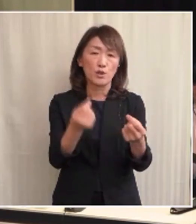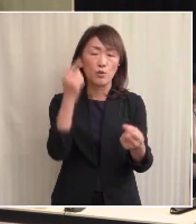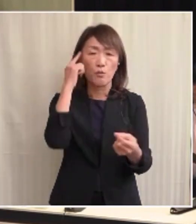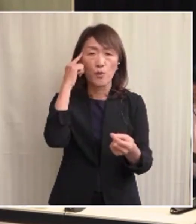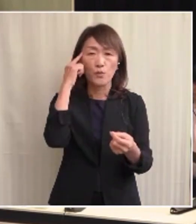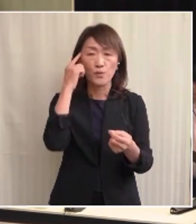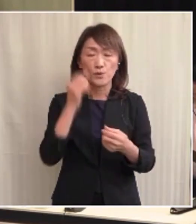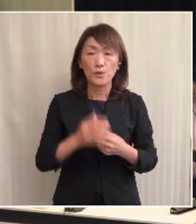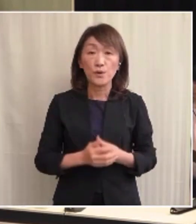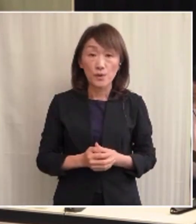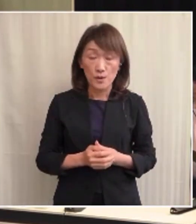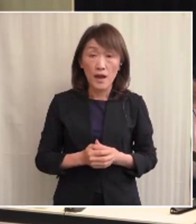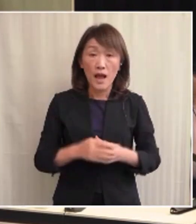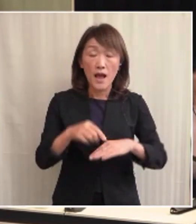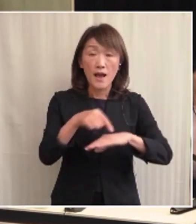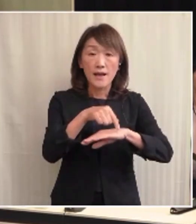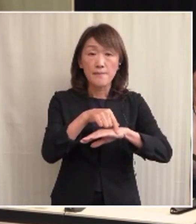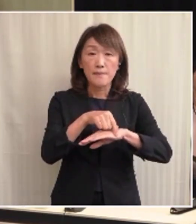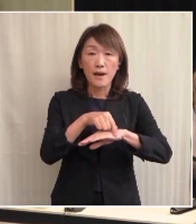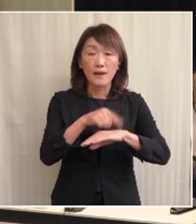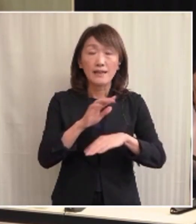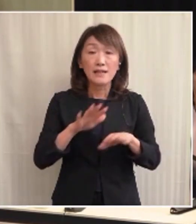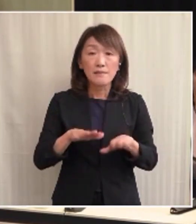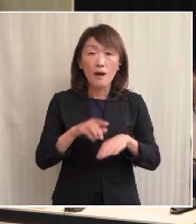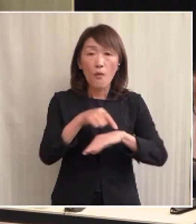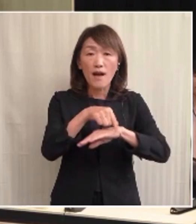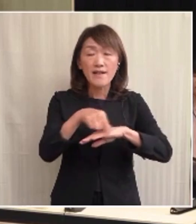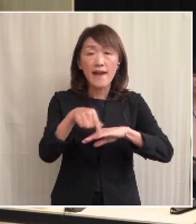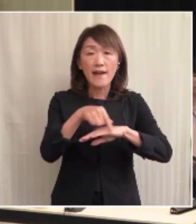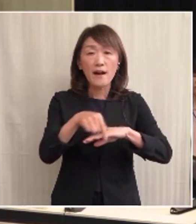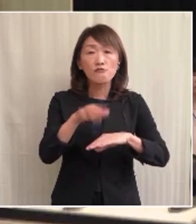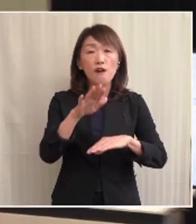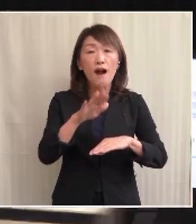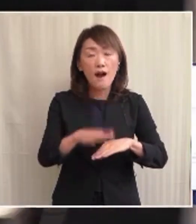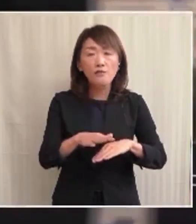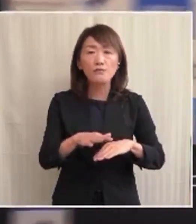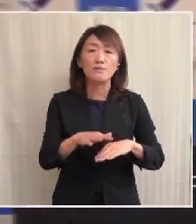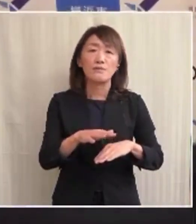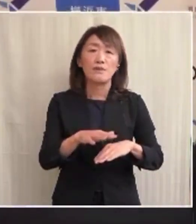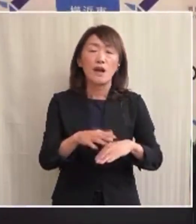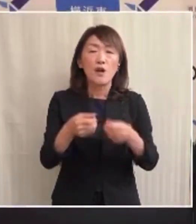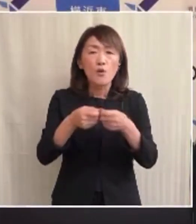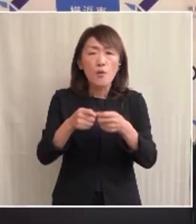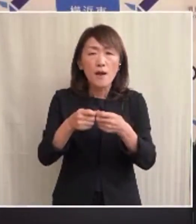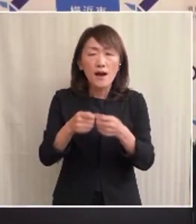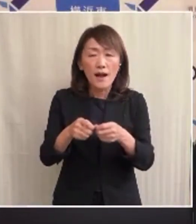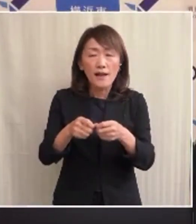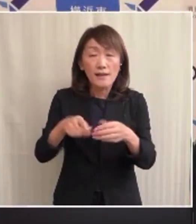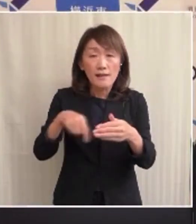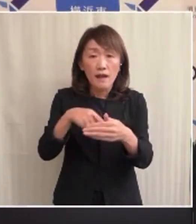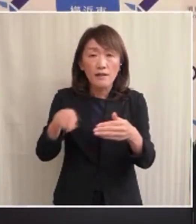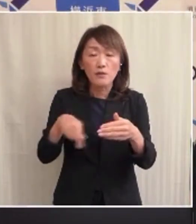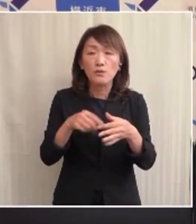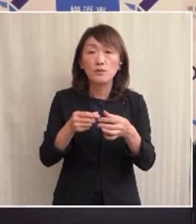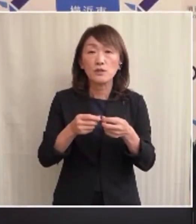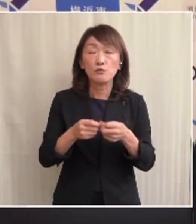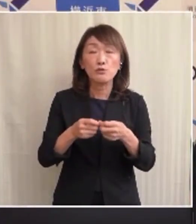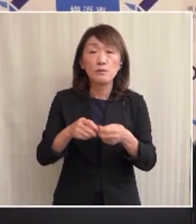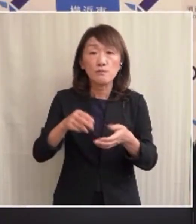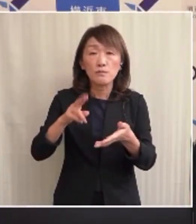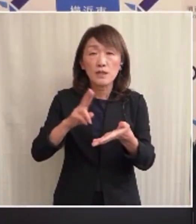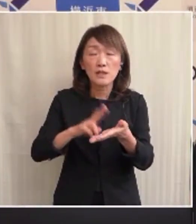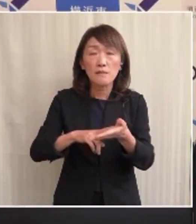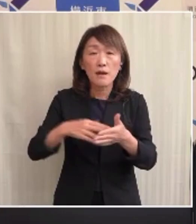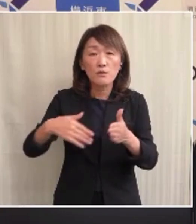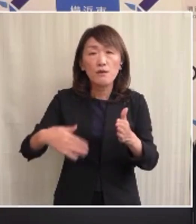った計画があるという段階ですので、まだその詳細に関して決めているわ